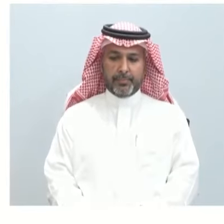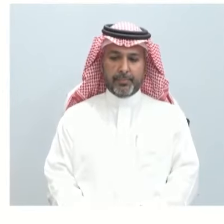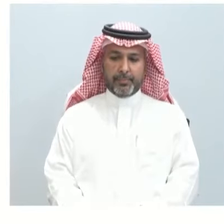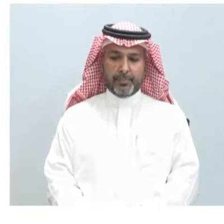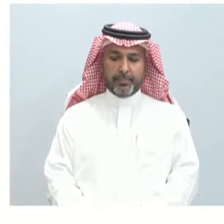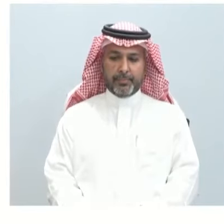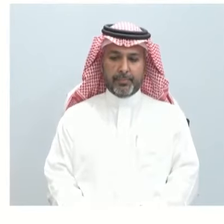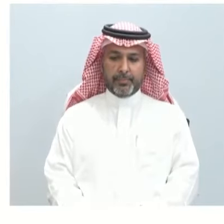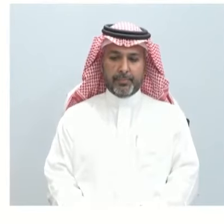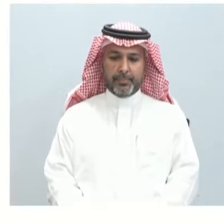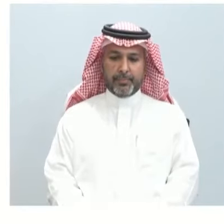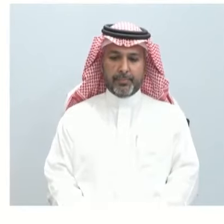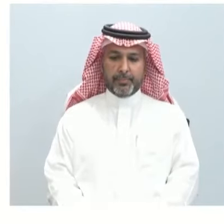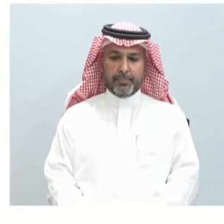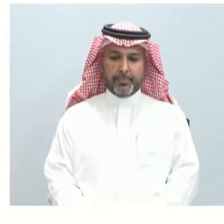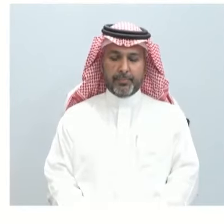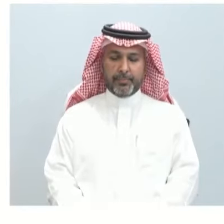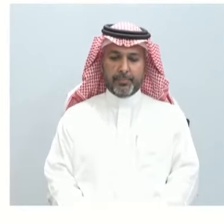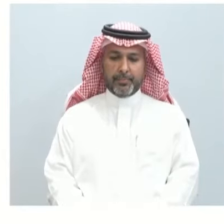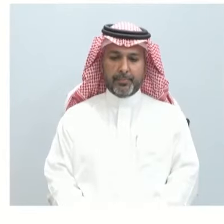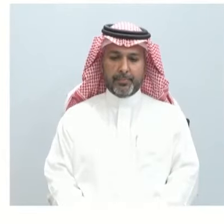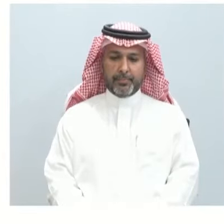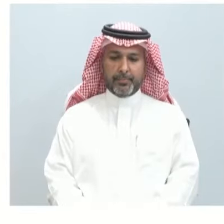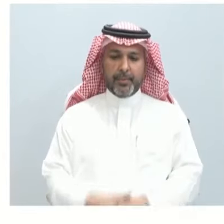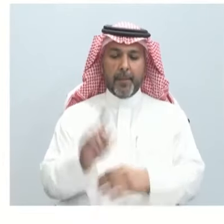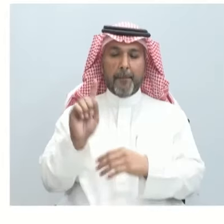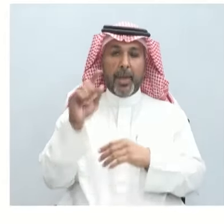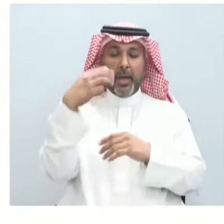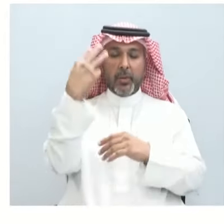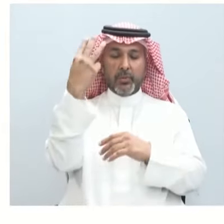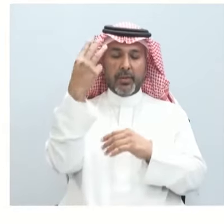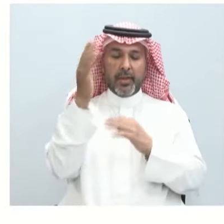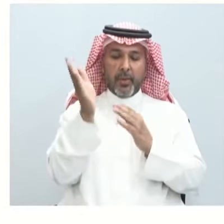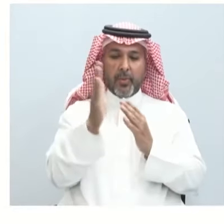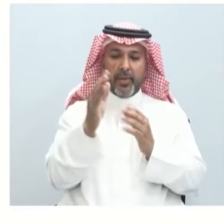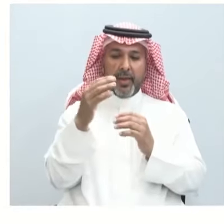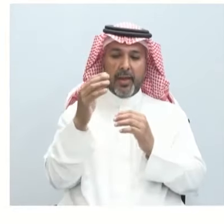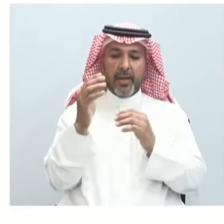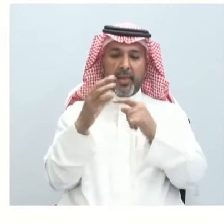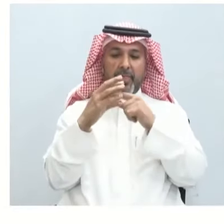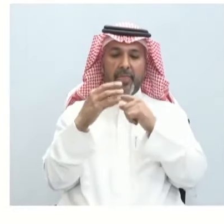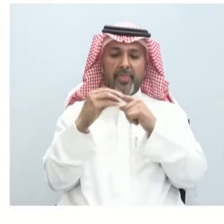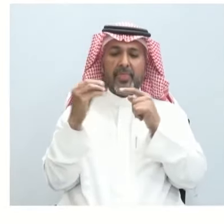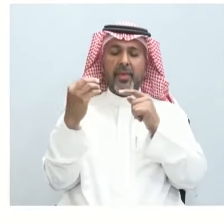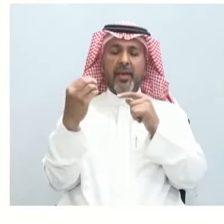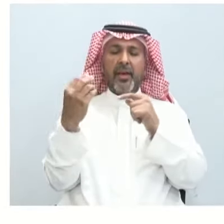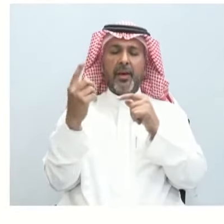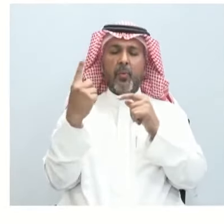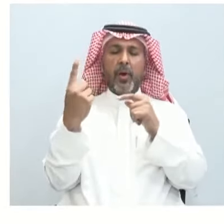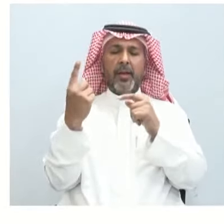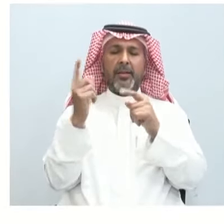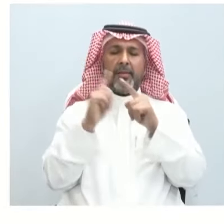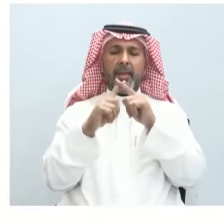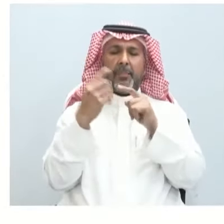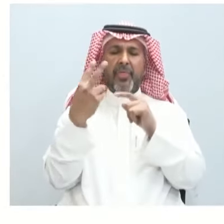اس اثنين نجمع الاسس اس ثلاثه الذي لها نضع نفس الاشاره سالبه ثم